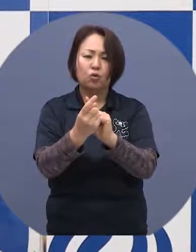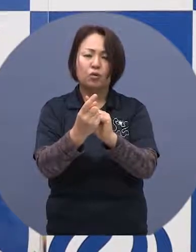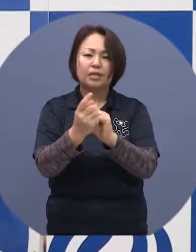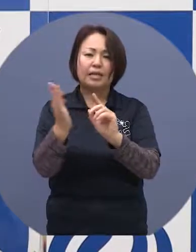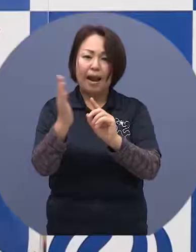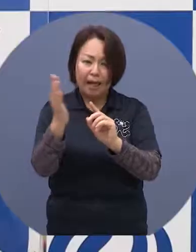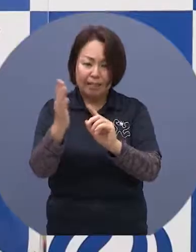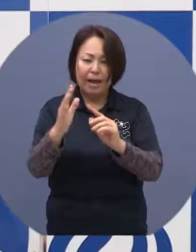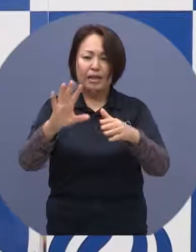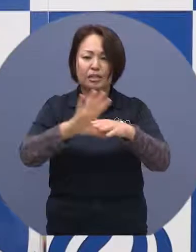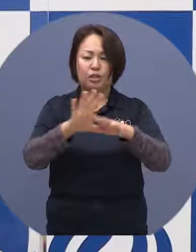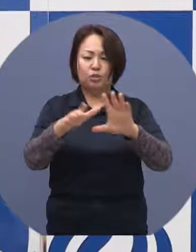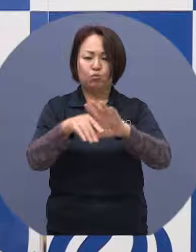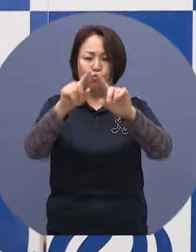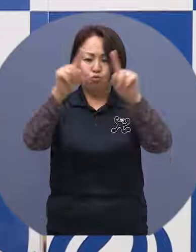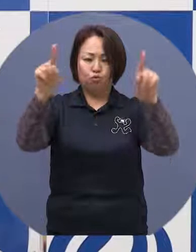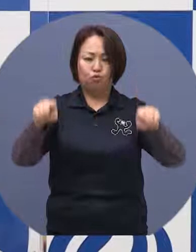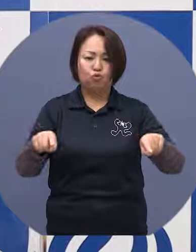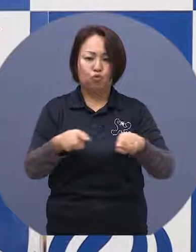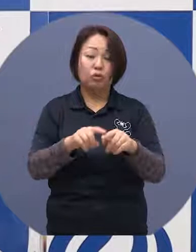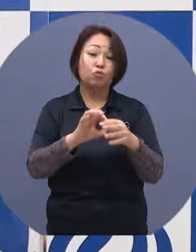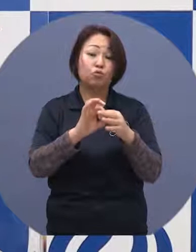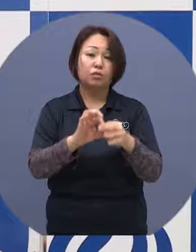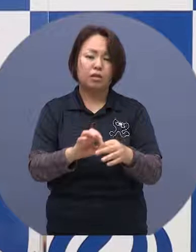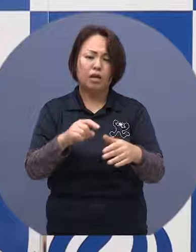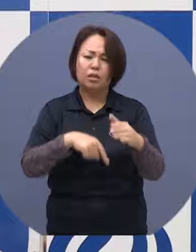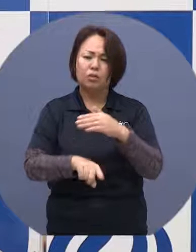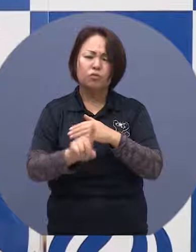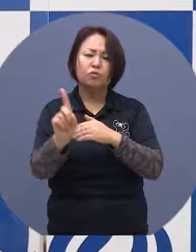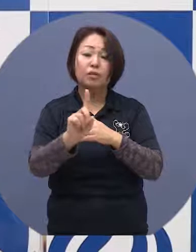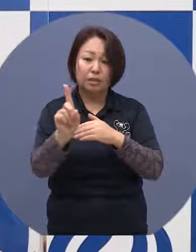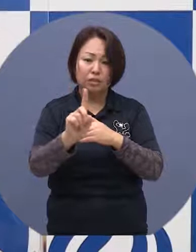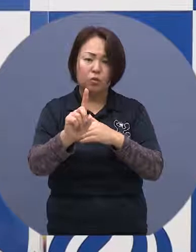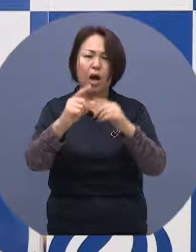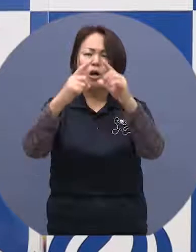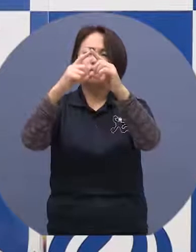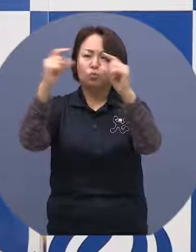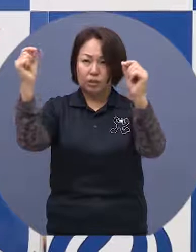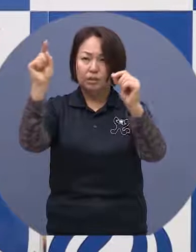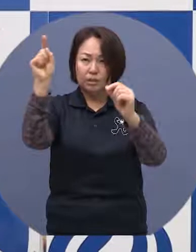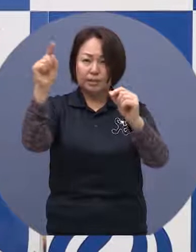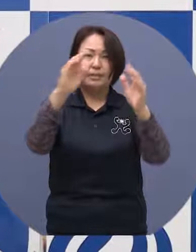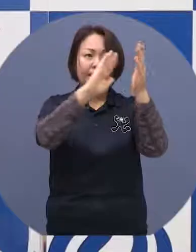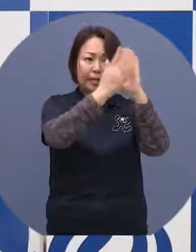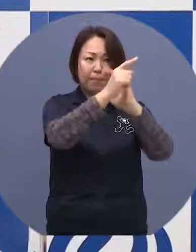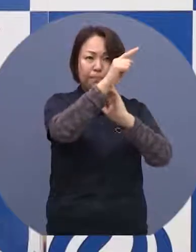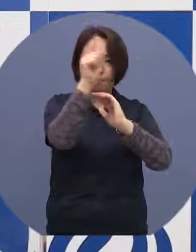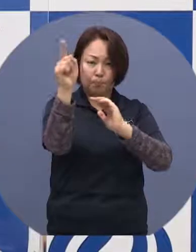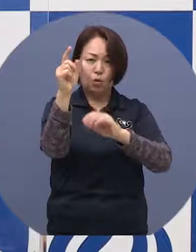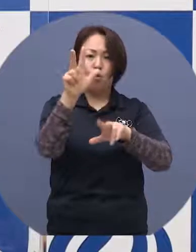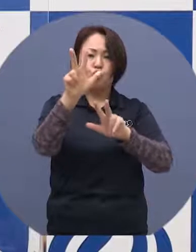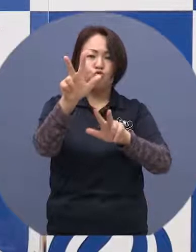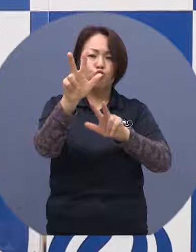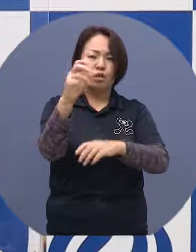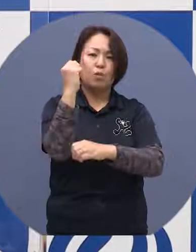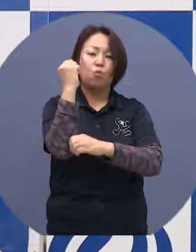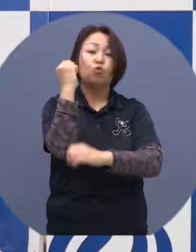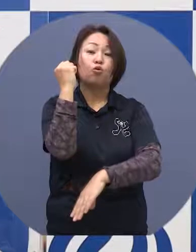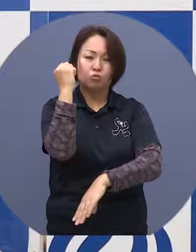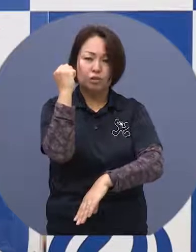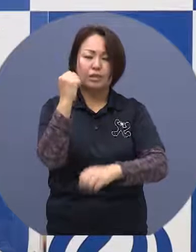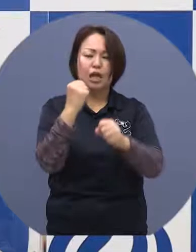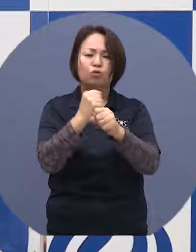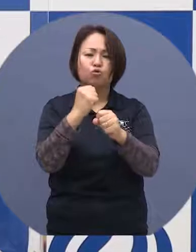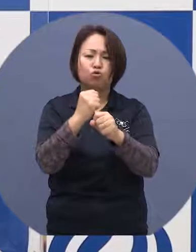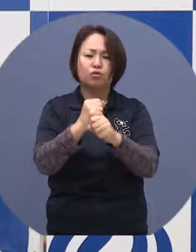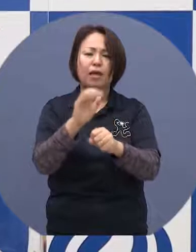つきましては国や県などの規定に基づく文章がございます全部で738あるわけ